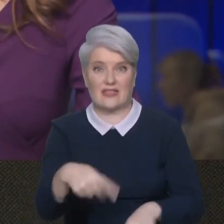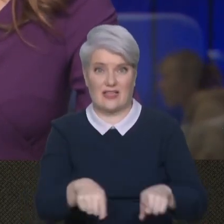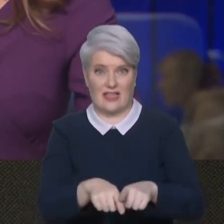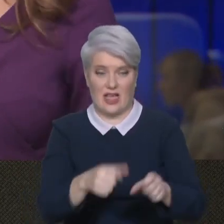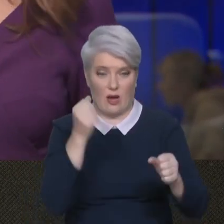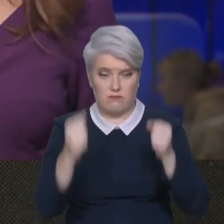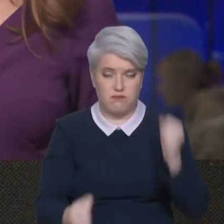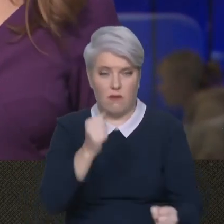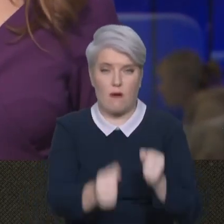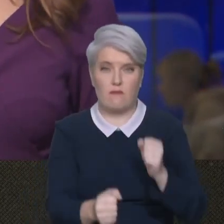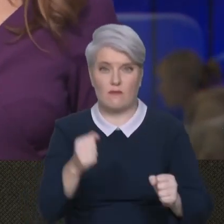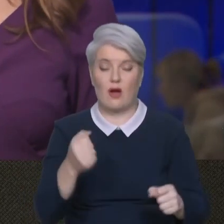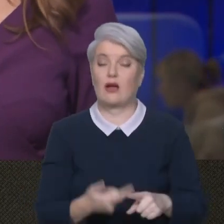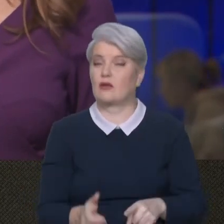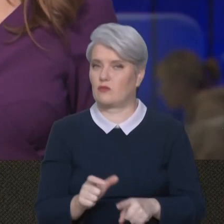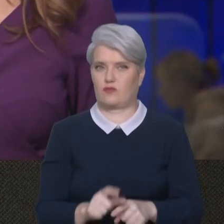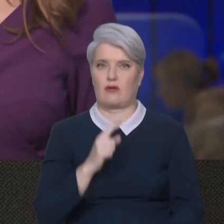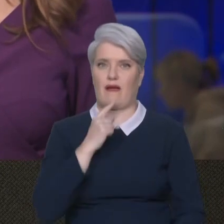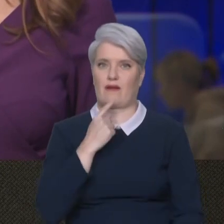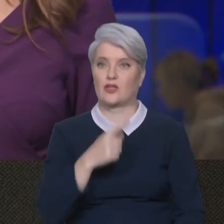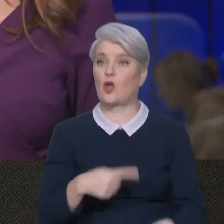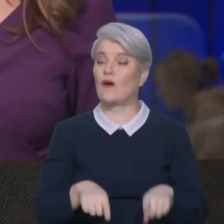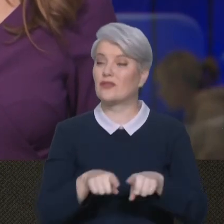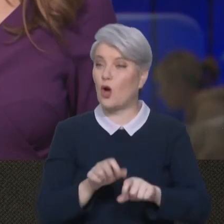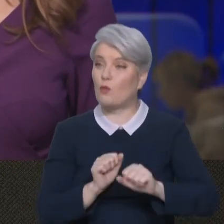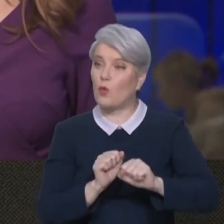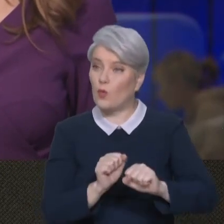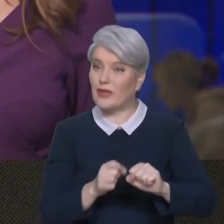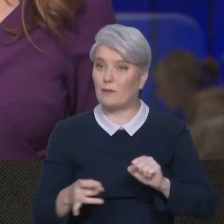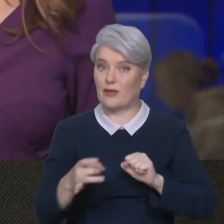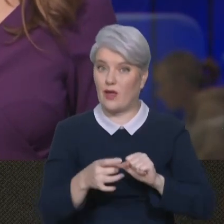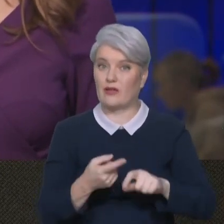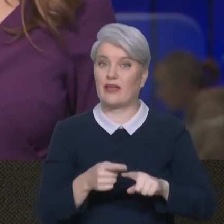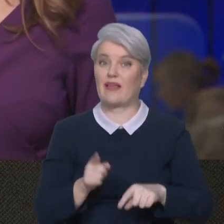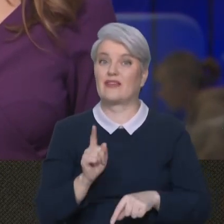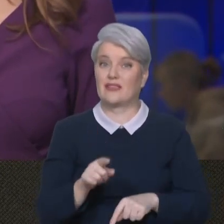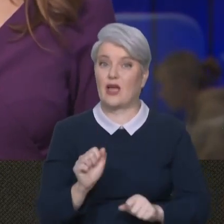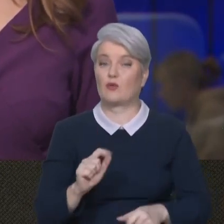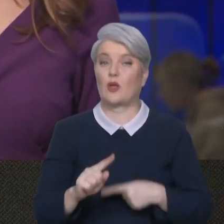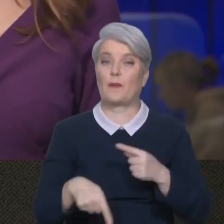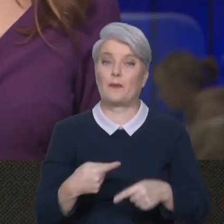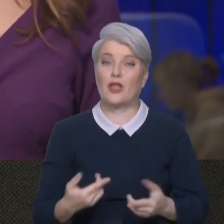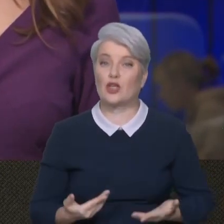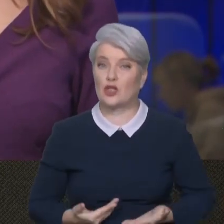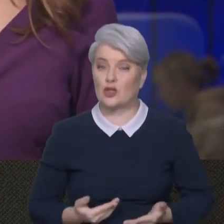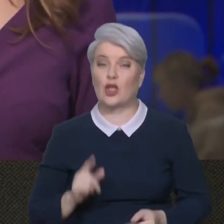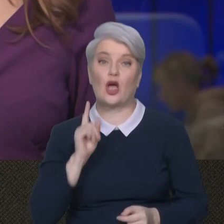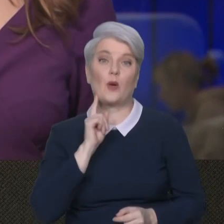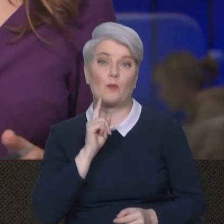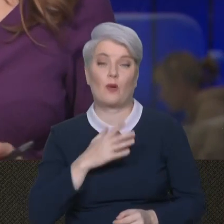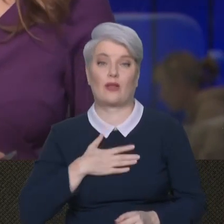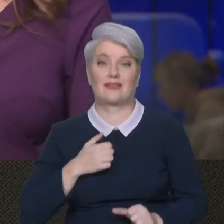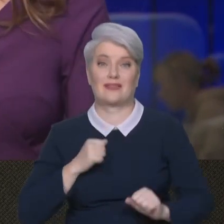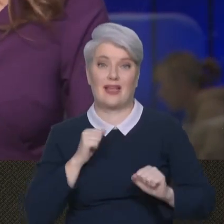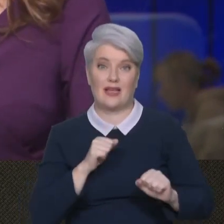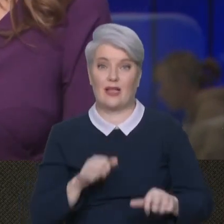Авдіївку. Це, насправді, дуже важко, але в такому укріпрайоні навіть це, в принципі, можна пережити. І поки що, наразі, наші